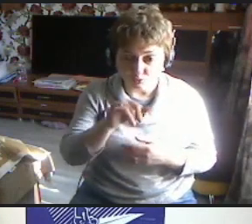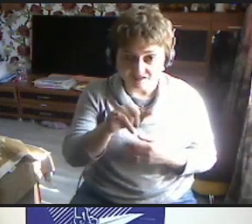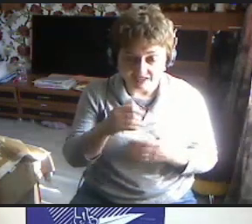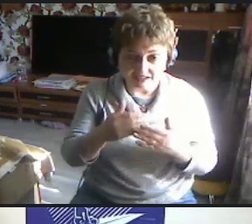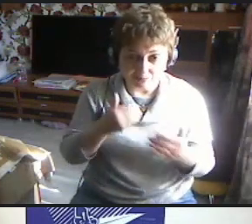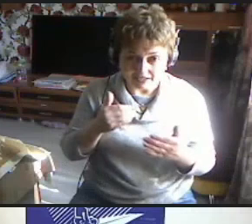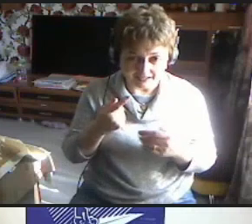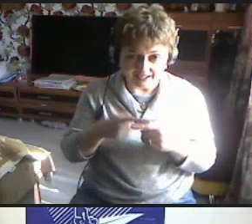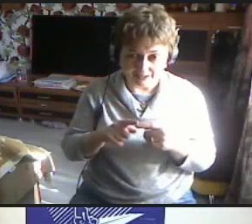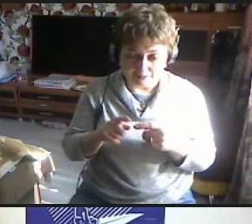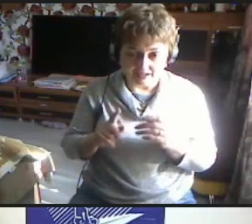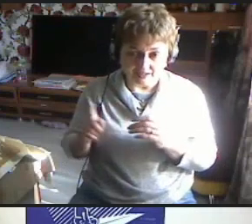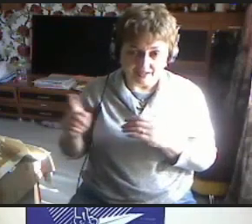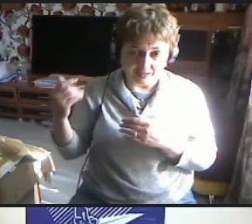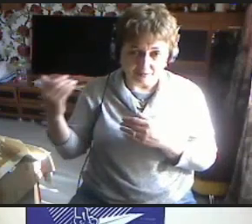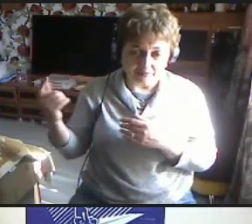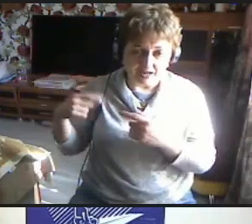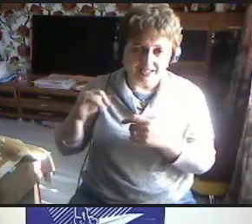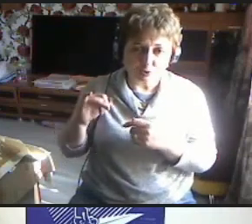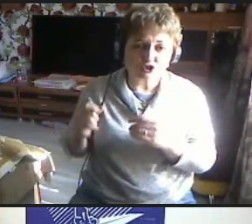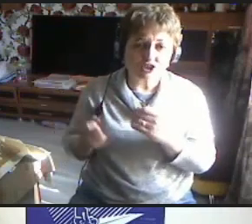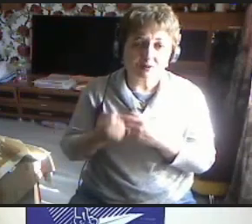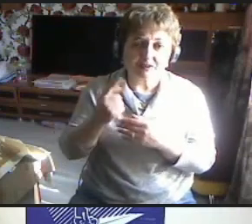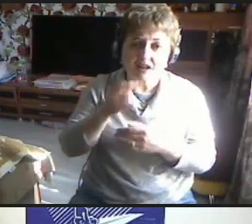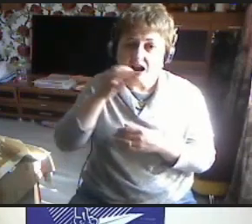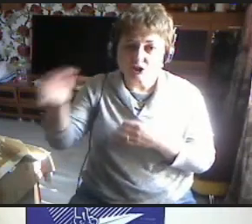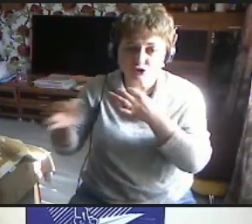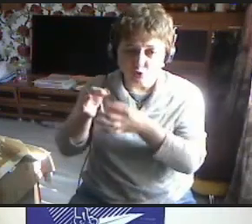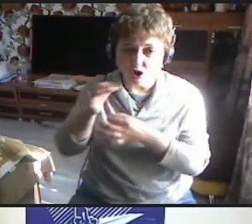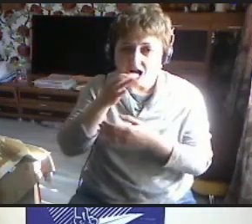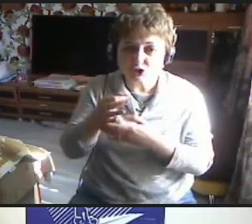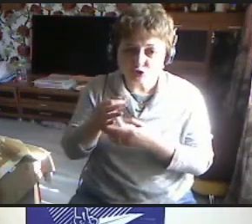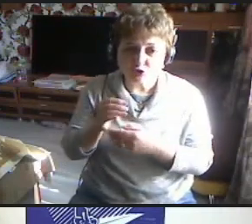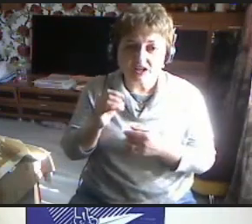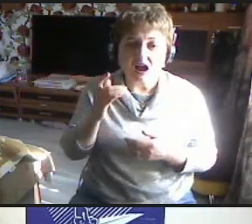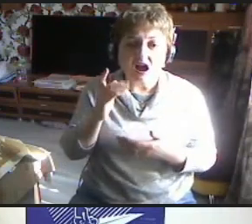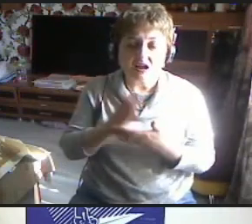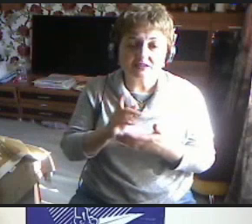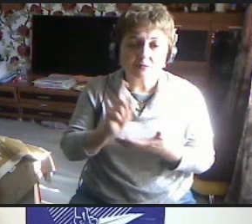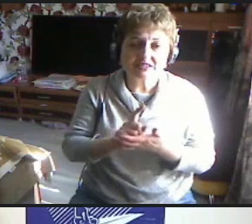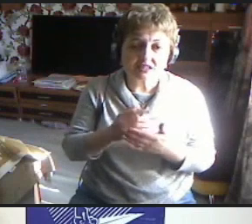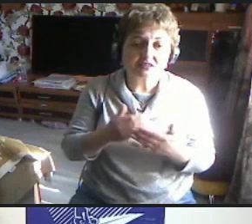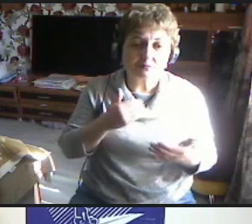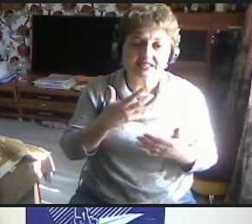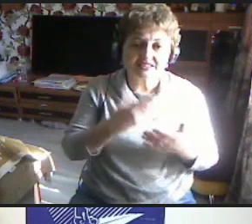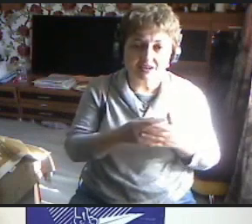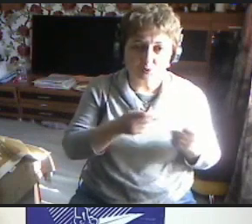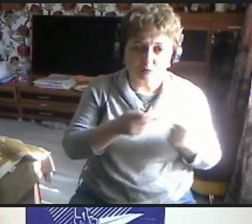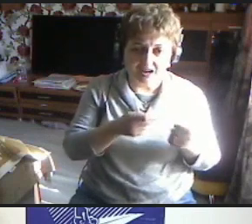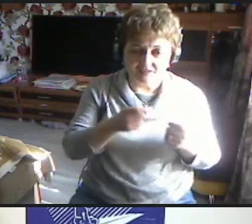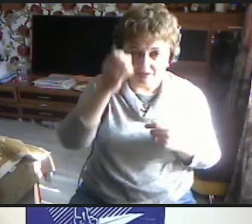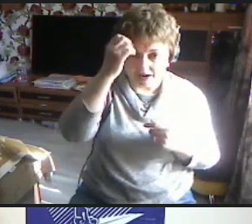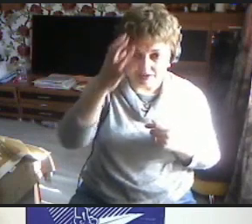есть обязательство предоставлять отчеты. А у школы есть обязательство перед своим управлением образования,